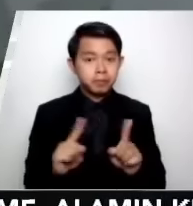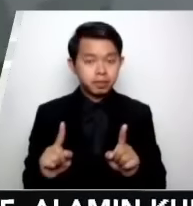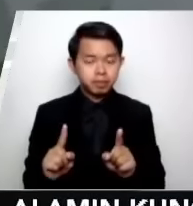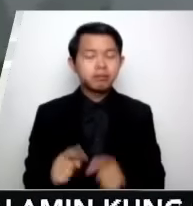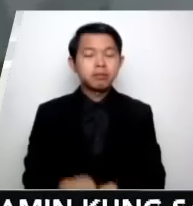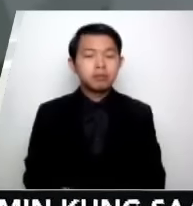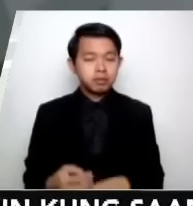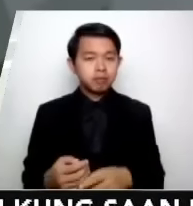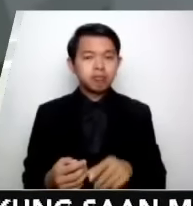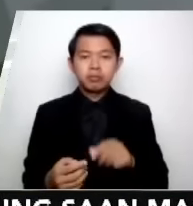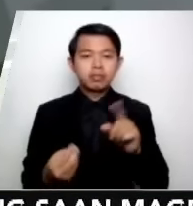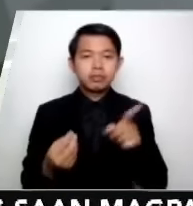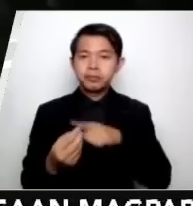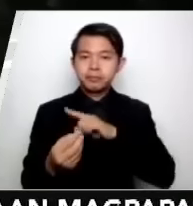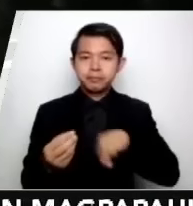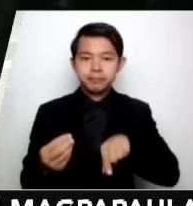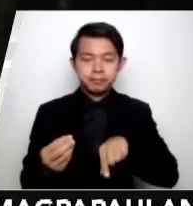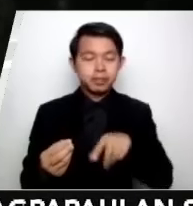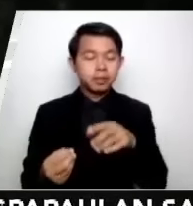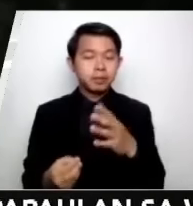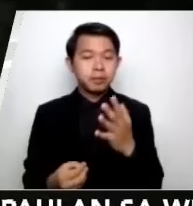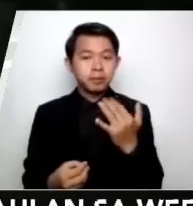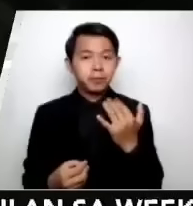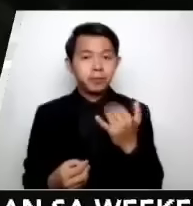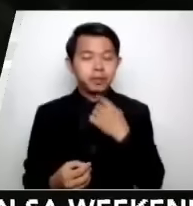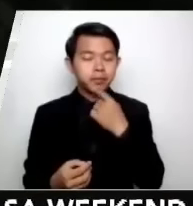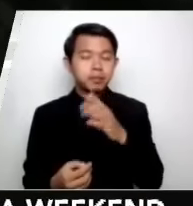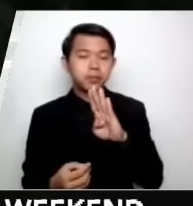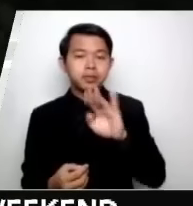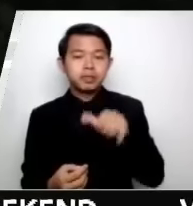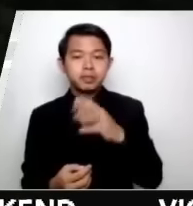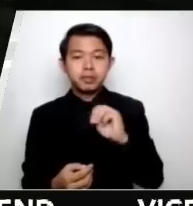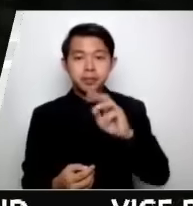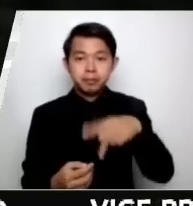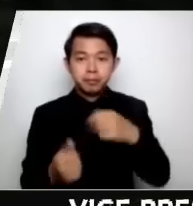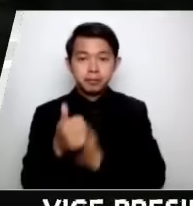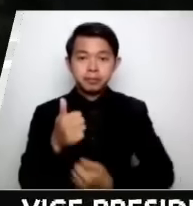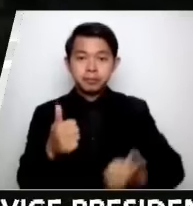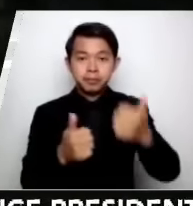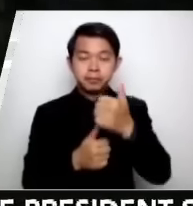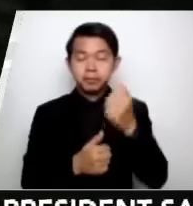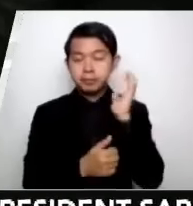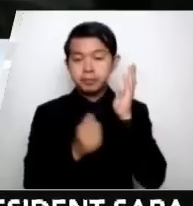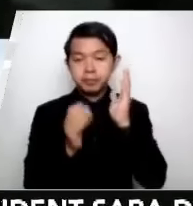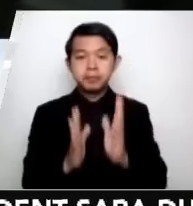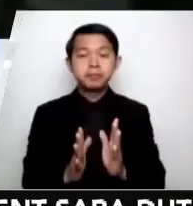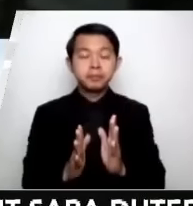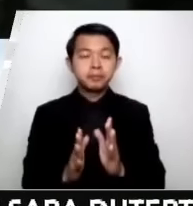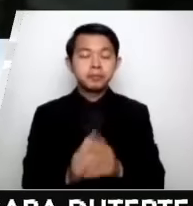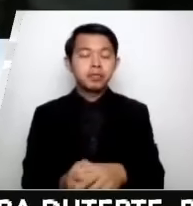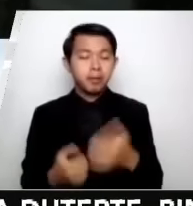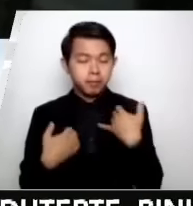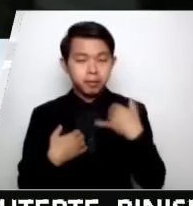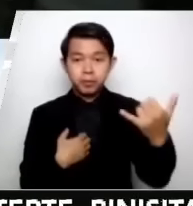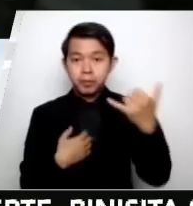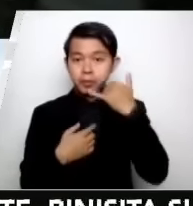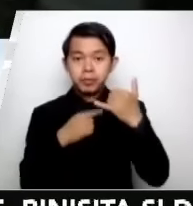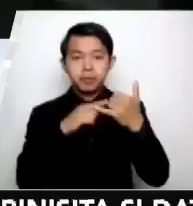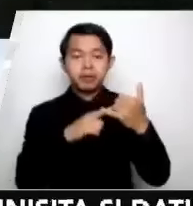matutuloy. Ayon kay BJMP spokesperson Superintendent J-Rex Bustinera, tumawag si PNP spokesperson Colonel Gene